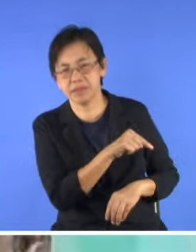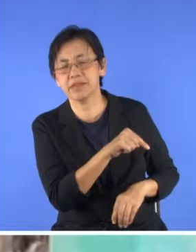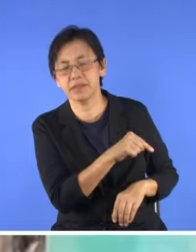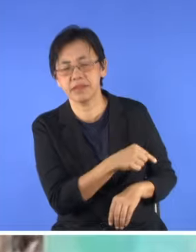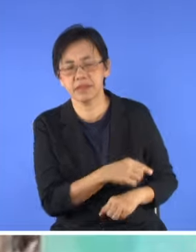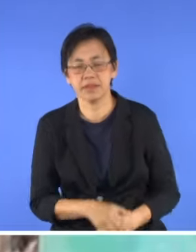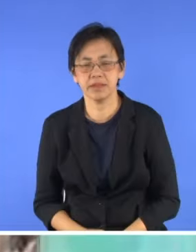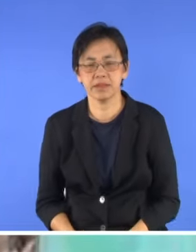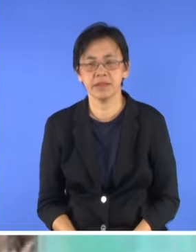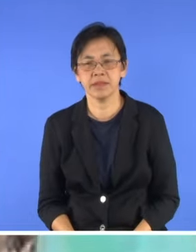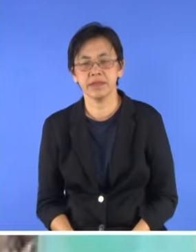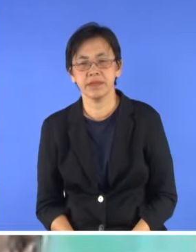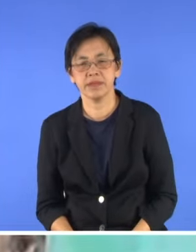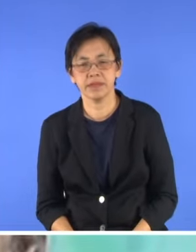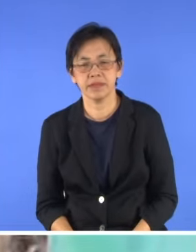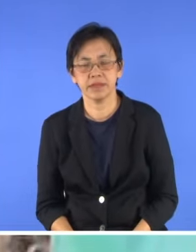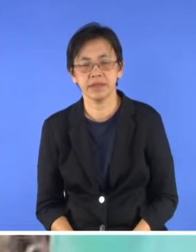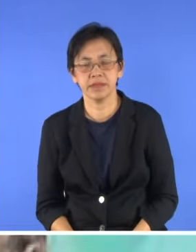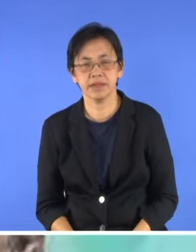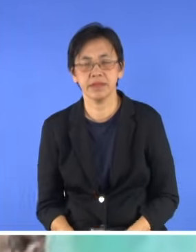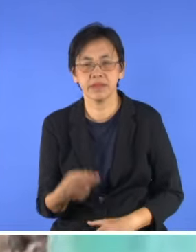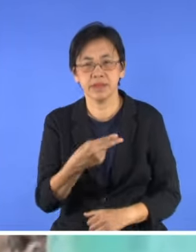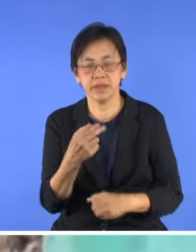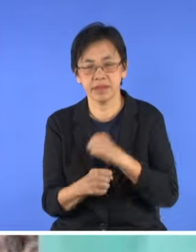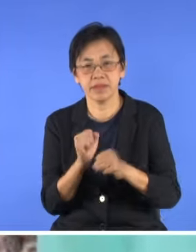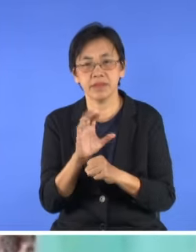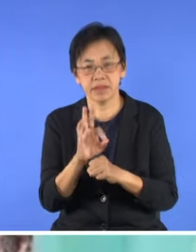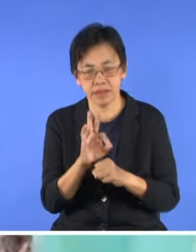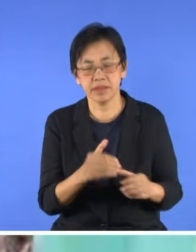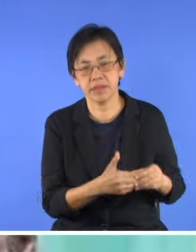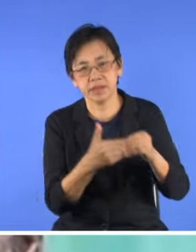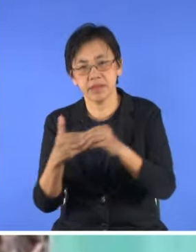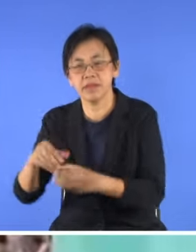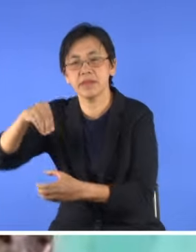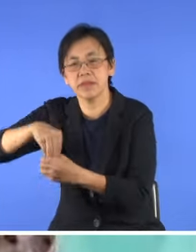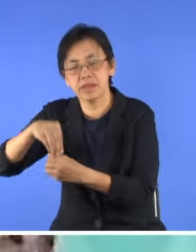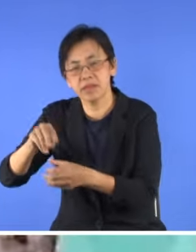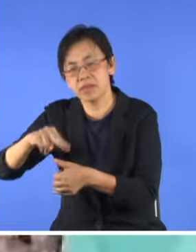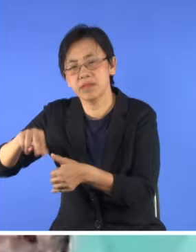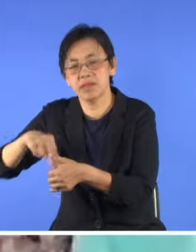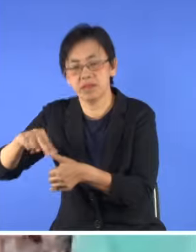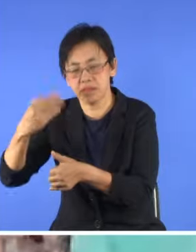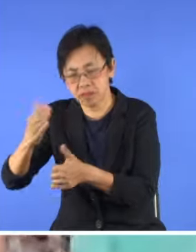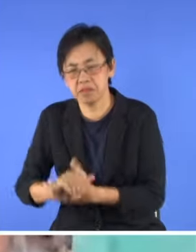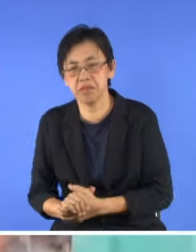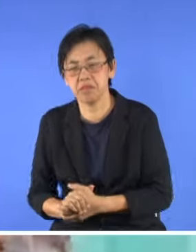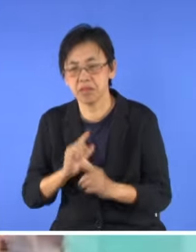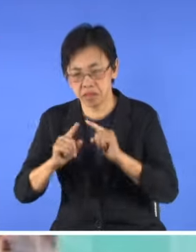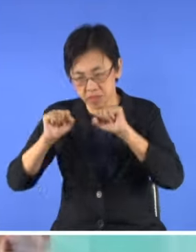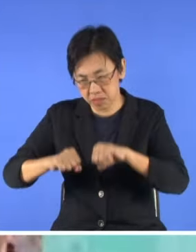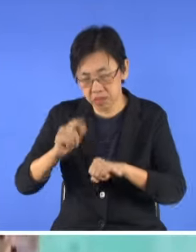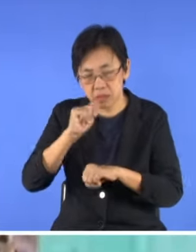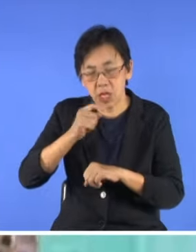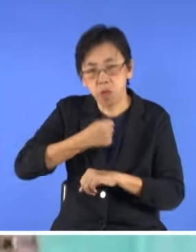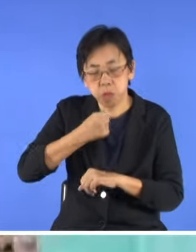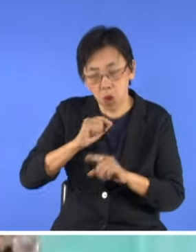หน้าที่เไปเก็ก็เอาน้องเนี่ยไปดูแลก่อนในสถานที่ที่น้องควรจะอยู่ควรจะดูแลไงและก็ทำข้อตกลงกับตาไว้